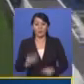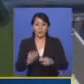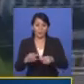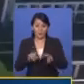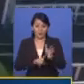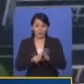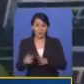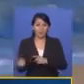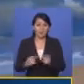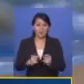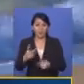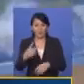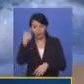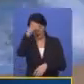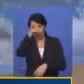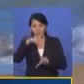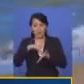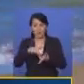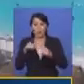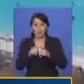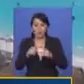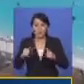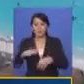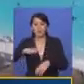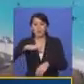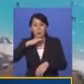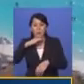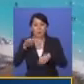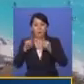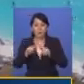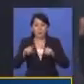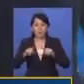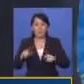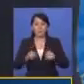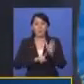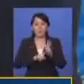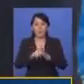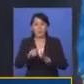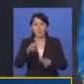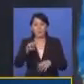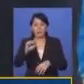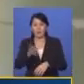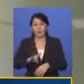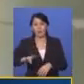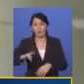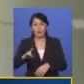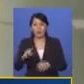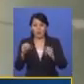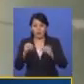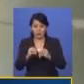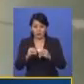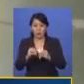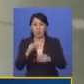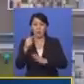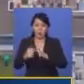ғана елбасы екі жыл бұрын жағажай туризмін дамытуға екпін беруді екшеп айтқан еді. Содан бері сең қозғалды. Маңғыстау өңірі перспективті 10 үздік топқа